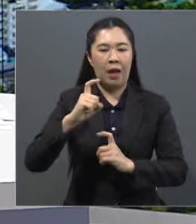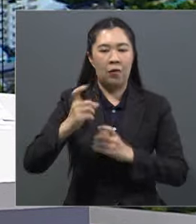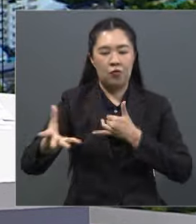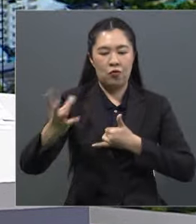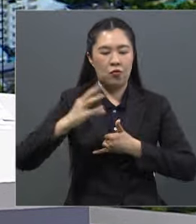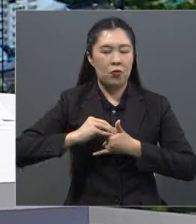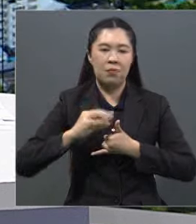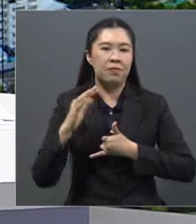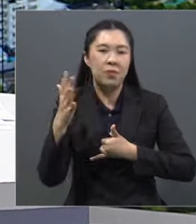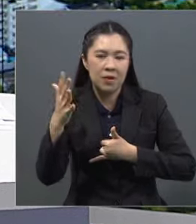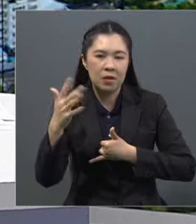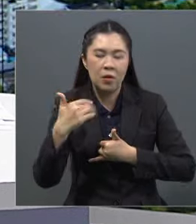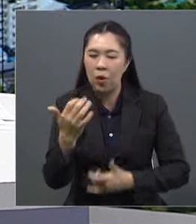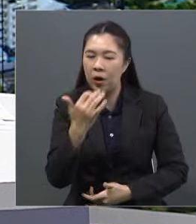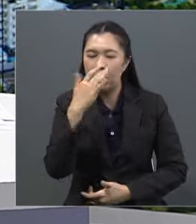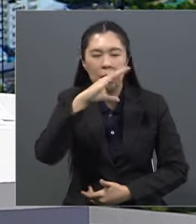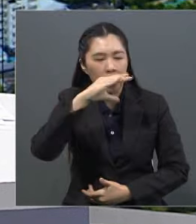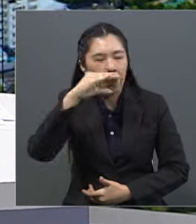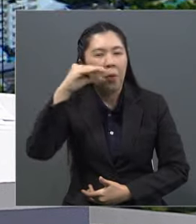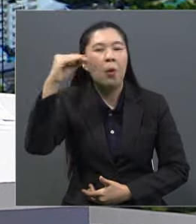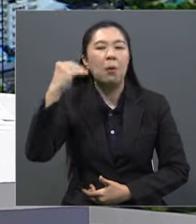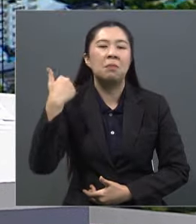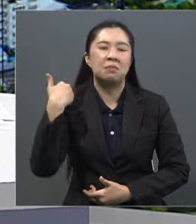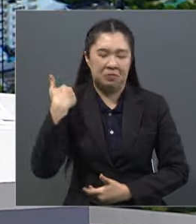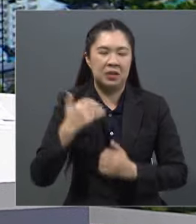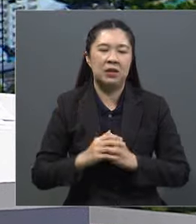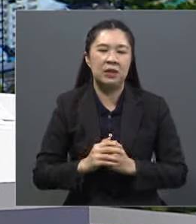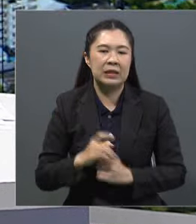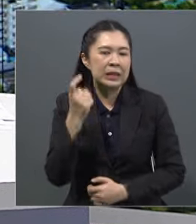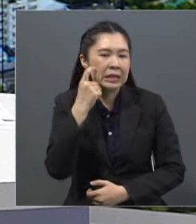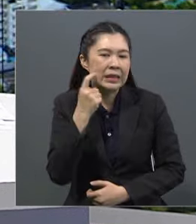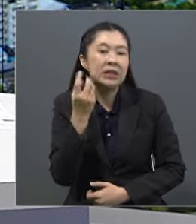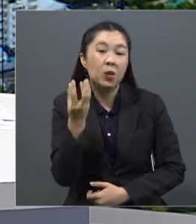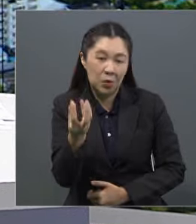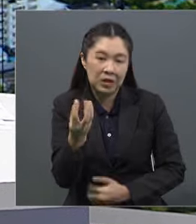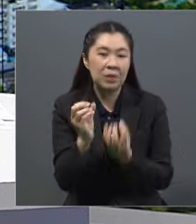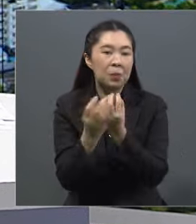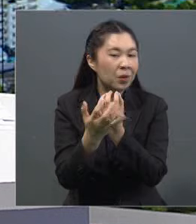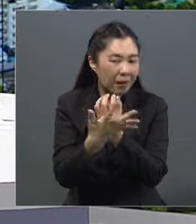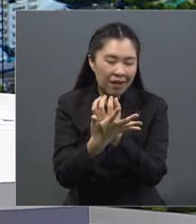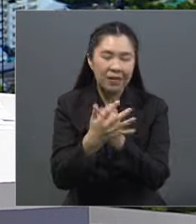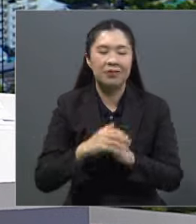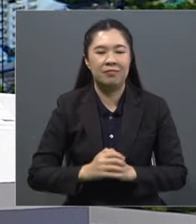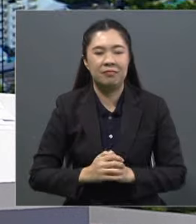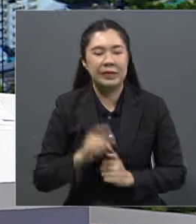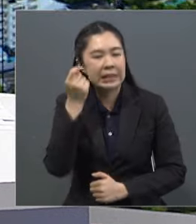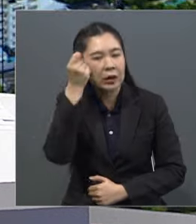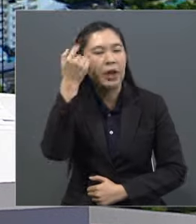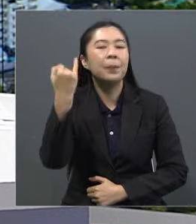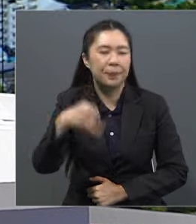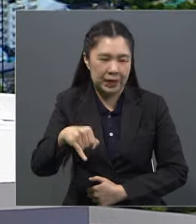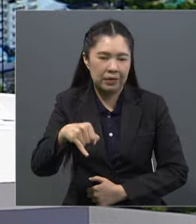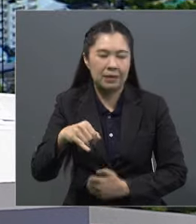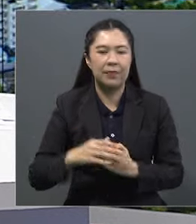คือกลิ่นมันหอม ใช่ เพราะกลิ่นมันหอมกลิ่นเมนทอลกลิ่นสตรอเบอรี่อย่างที่เชอรี่บอกเนี่ยก็เลยเป็นการเข้าใจผิดแต่จริงๆ